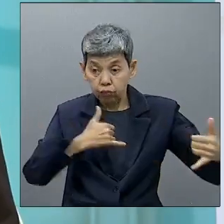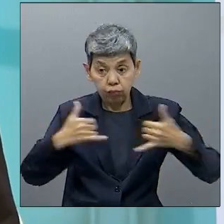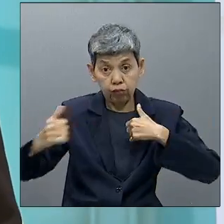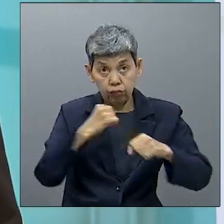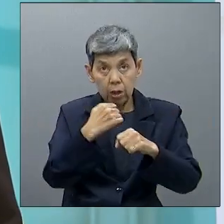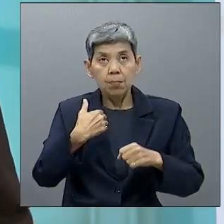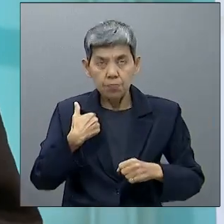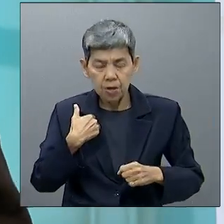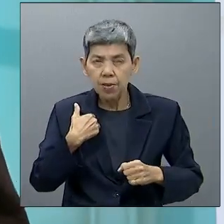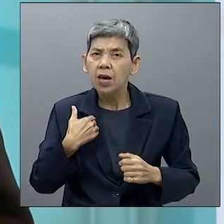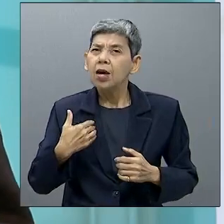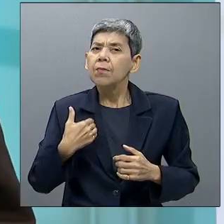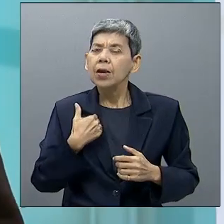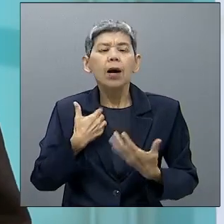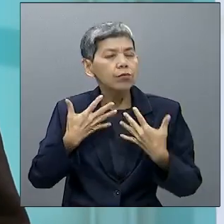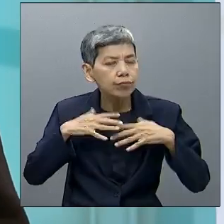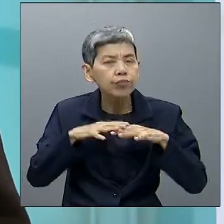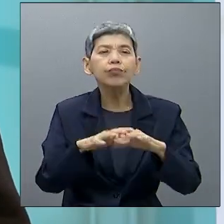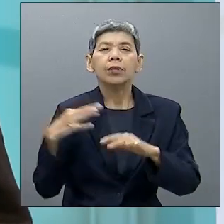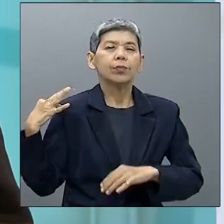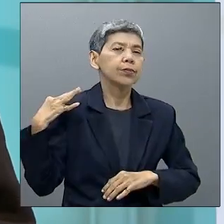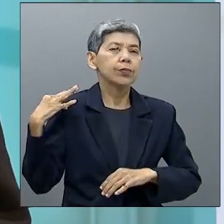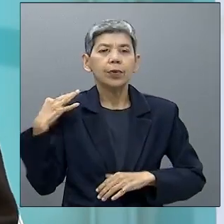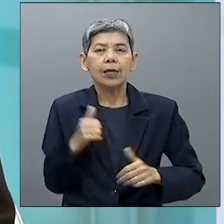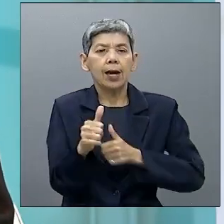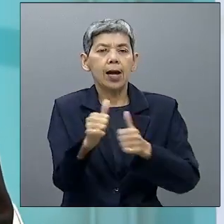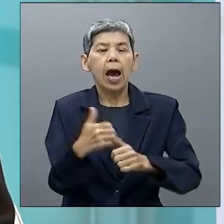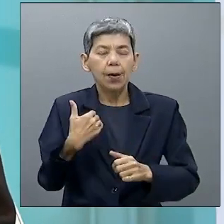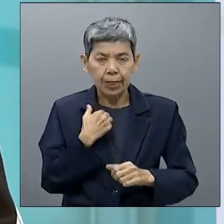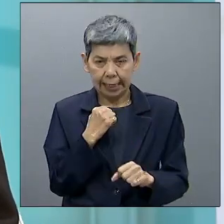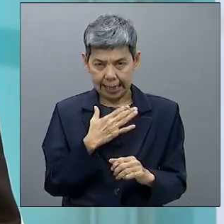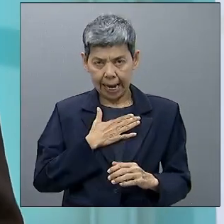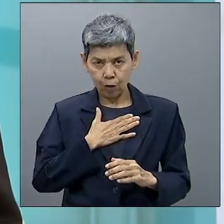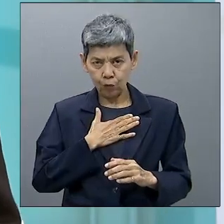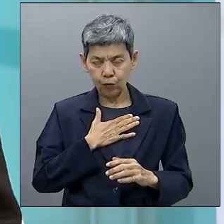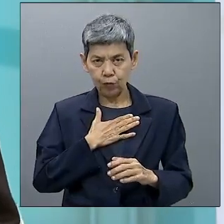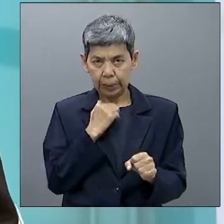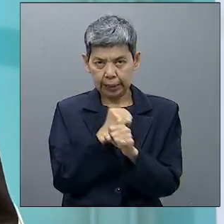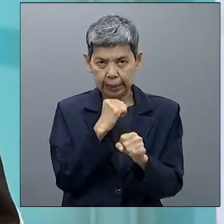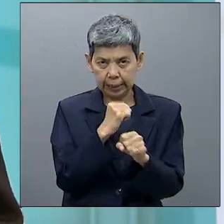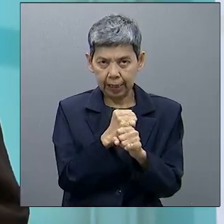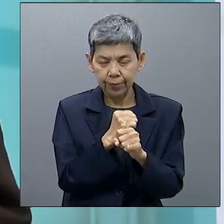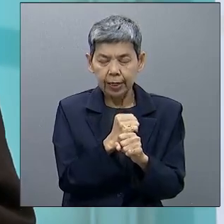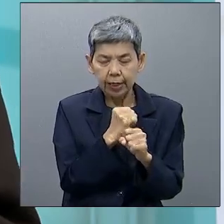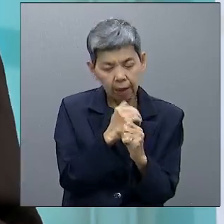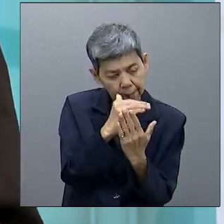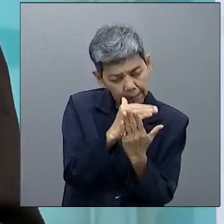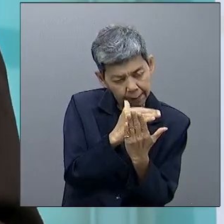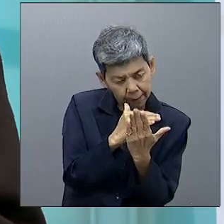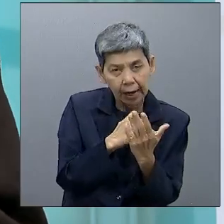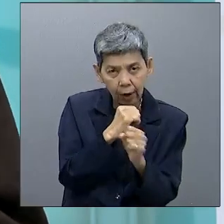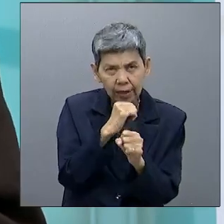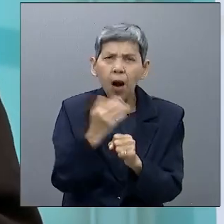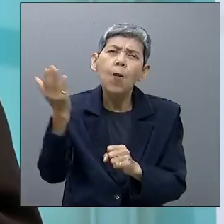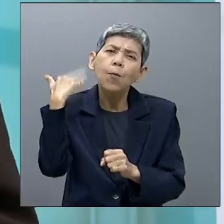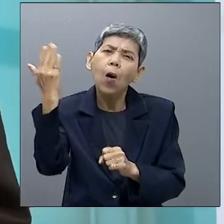เริ่มเข้ามามีส่วนร่วมในวงการประกวดนางงามเนี่ยก็เริ่มจากการทำpocketbook เล่มหนึ่งคือก่อนหน้านั้นเนี่ยจะ